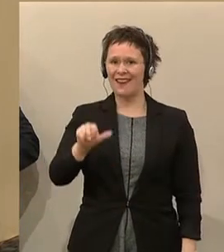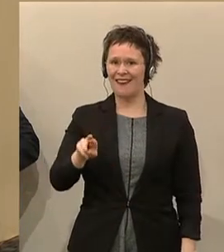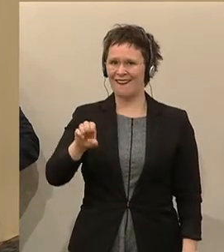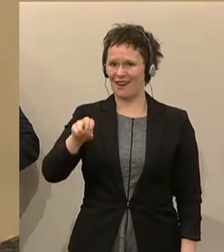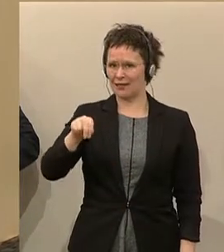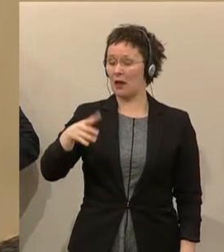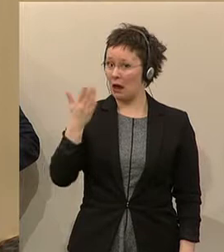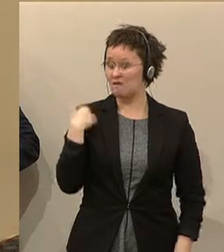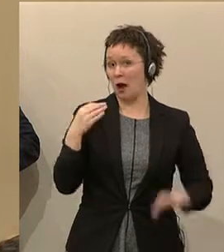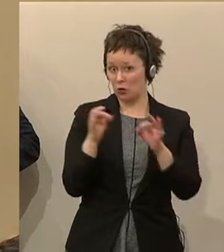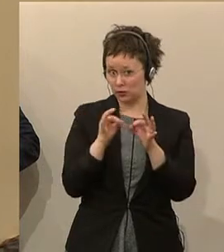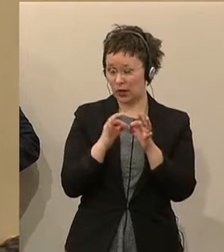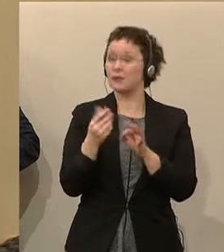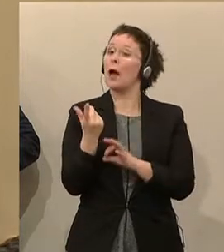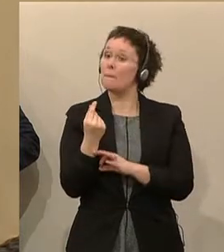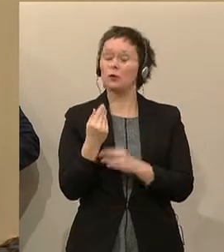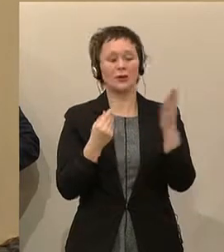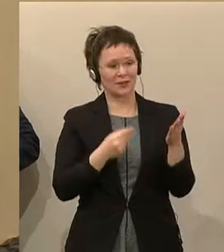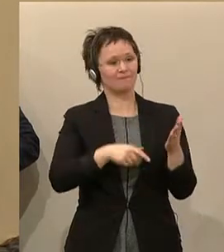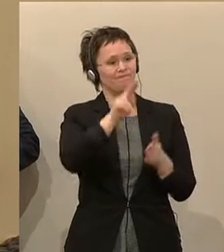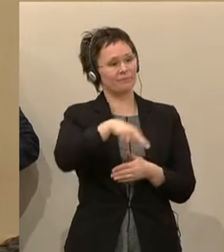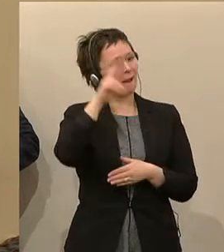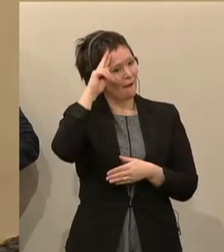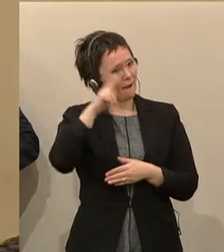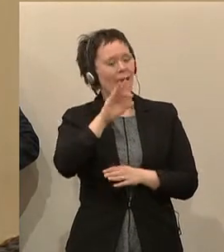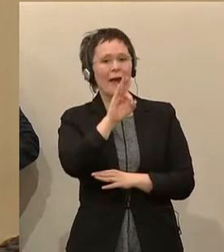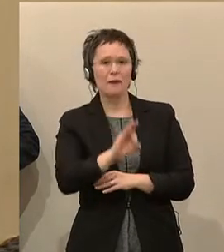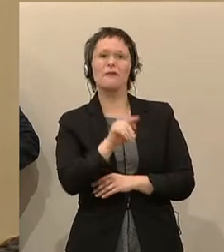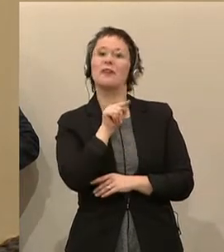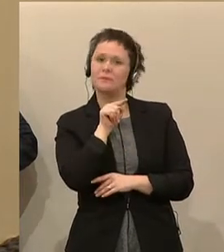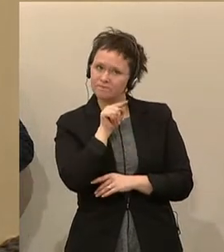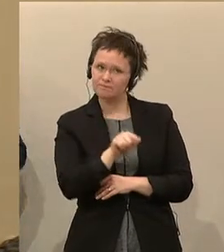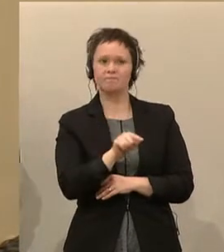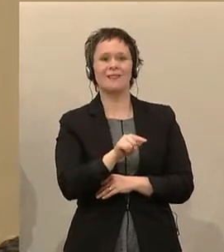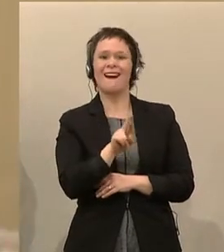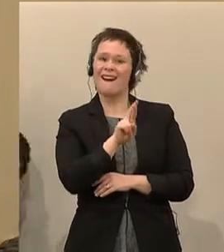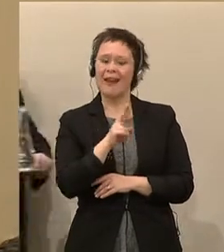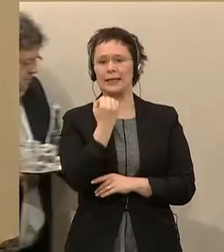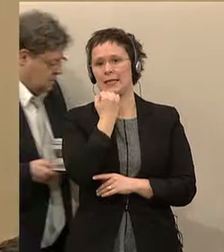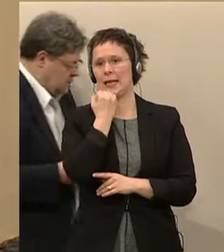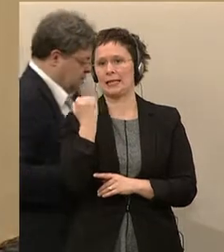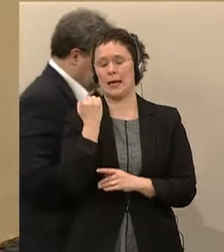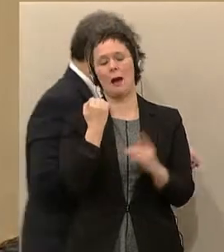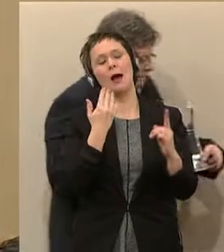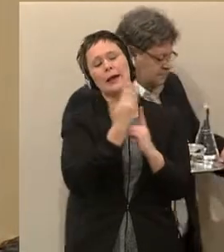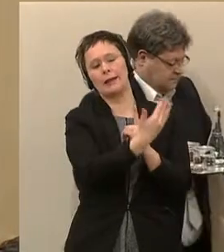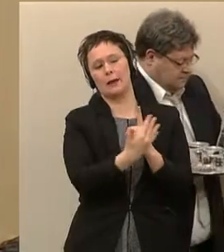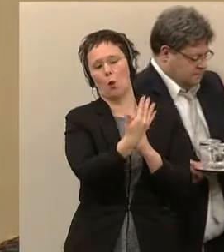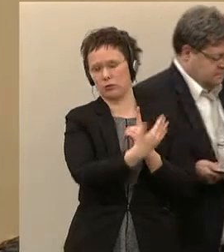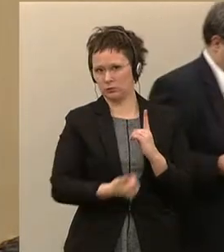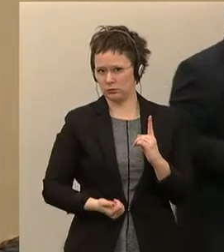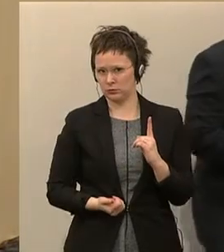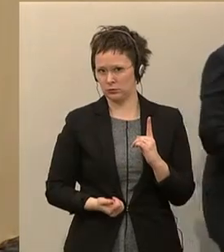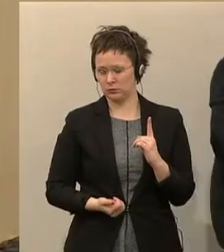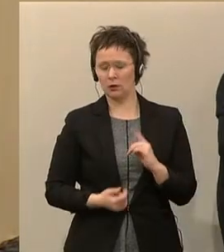F. hat einen einschlägig rechtsextremen Hintergrund. Ich habe mir die Frage gestellt, wie kann das passieren, dass jemand, der